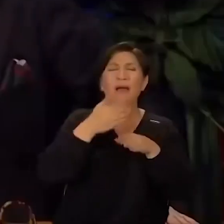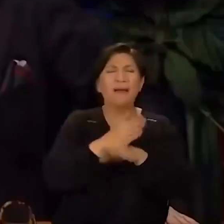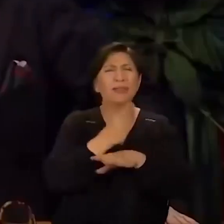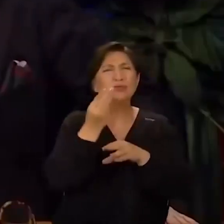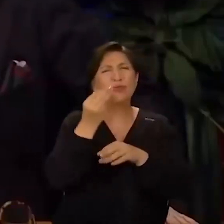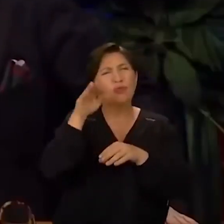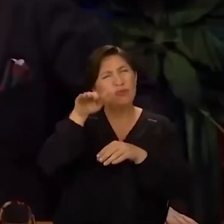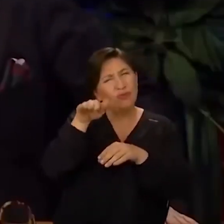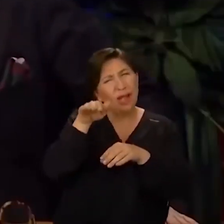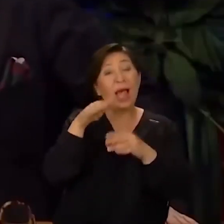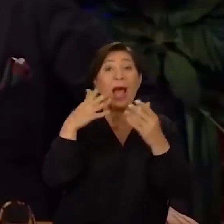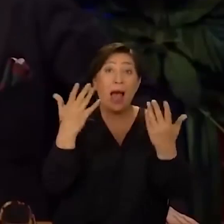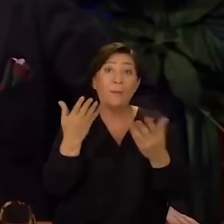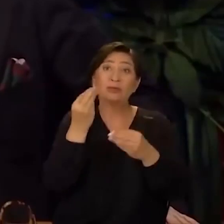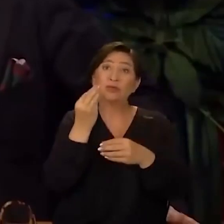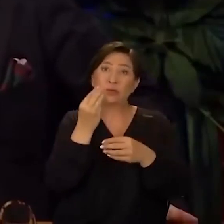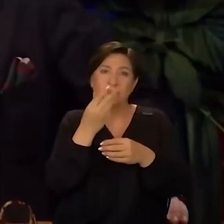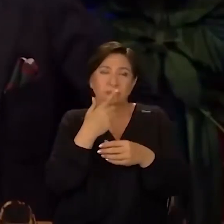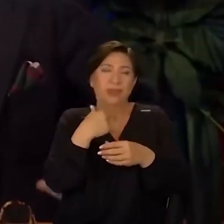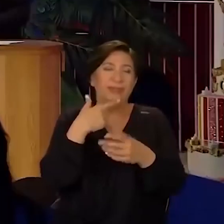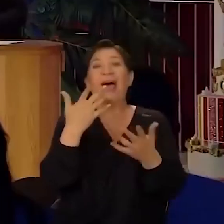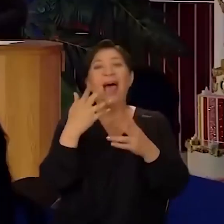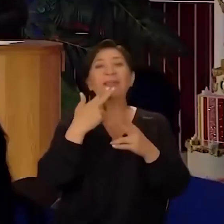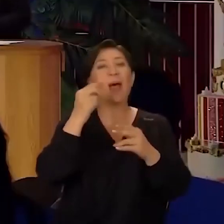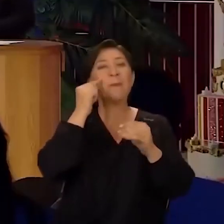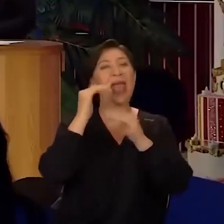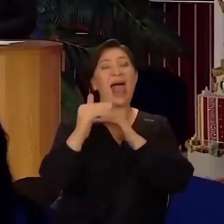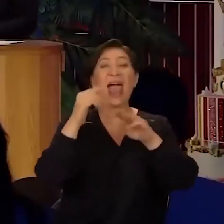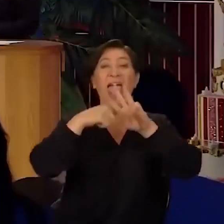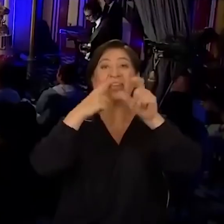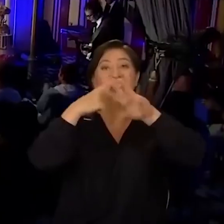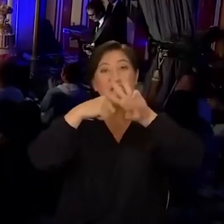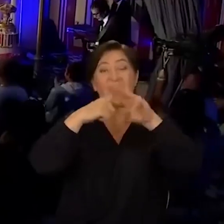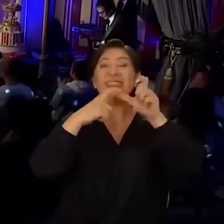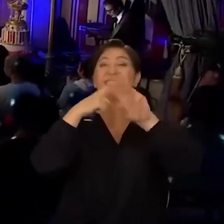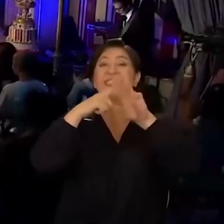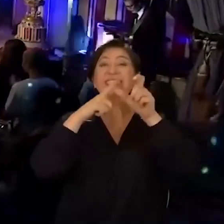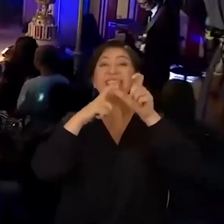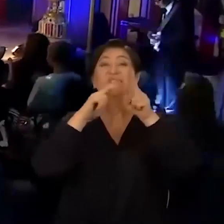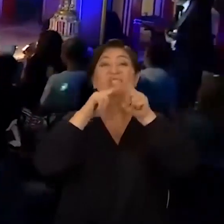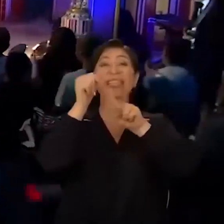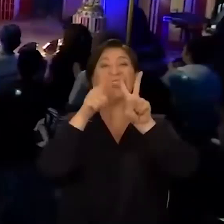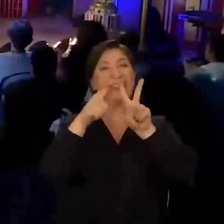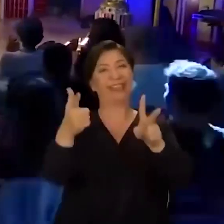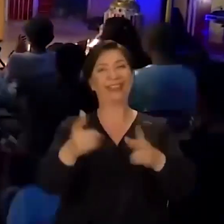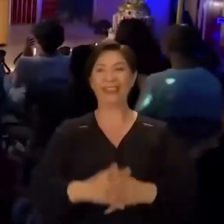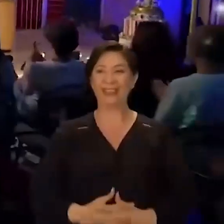hakkaten çok ufak tefek Fakat çok seksi Hanımlar Beyler Ece Seçkin e e